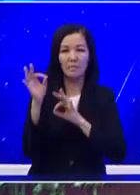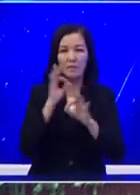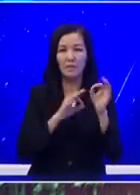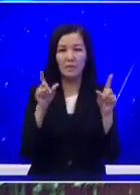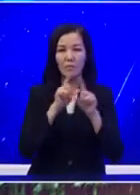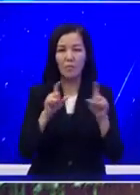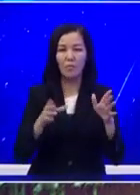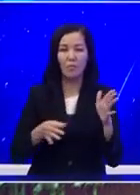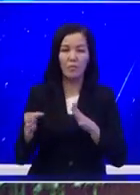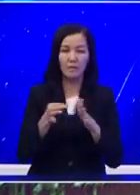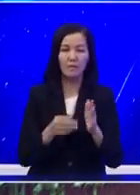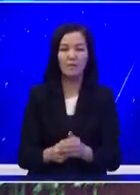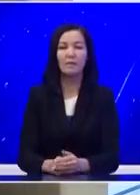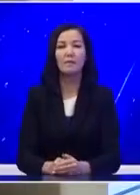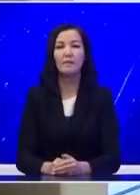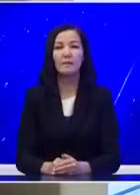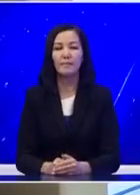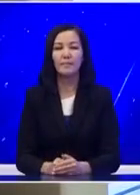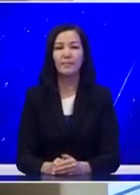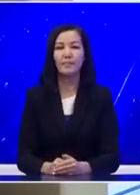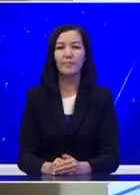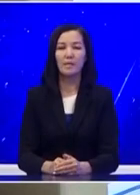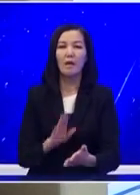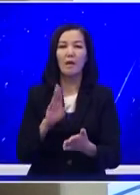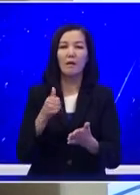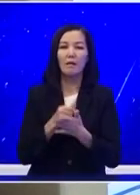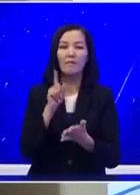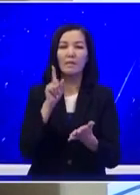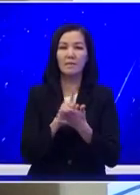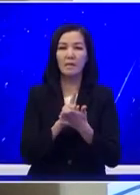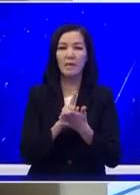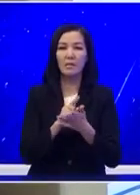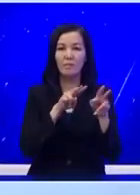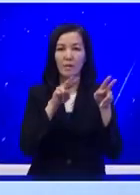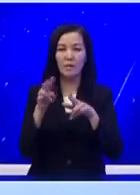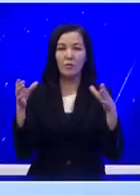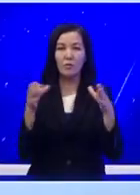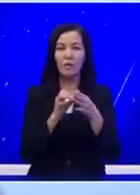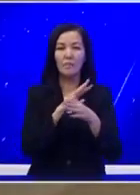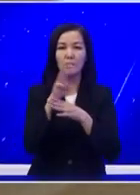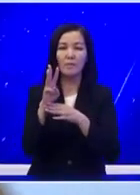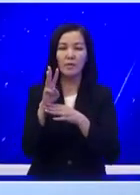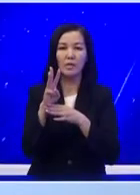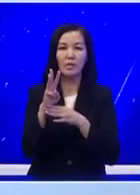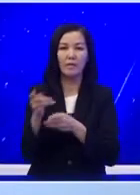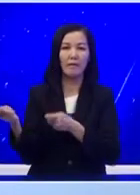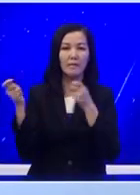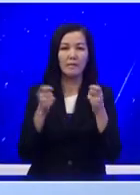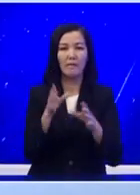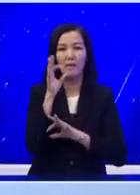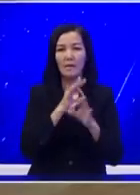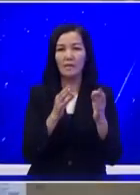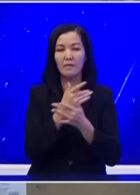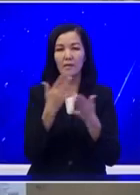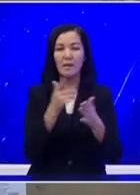медицинские учреждения области. Одной из главных задач мониторинговой группы является обеспечение бесперебойной доставки лекарственных средств